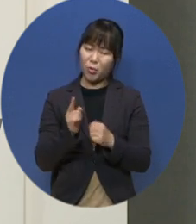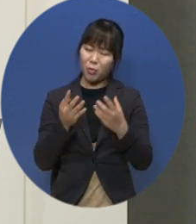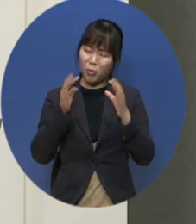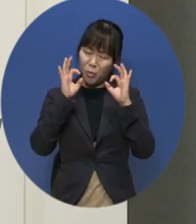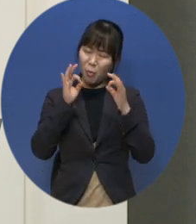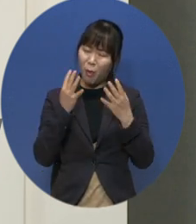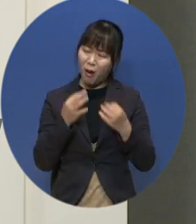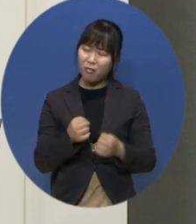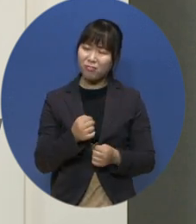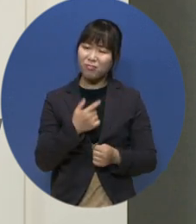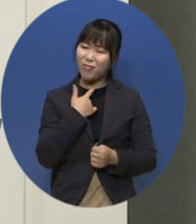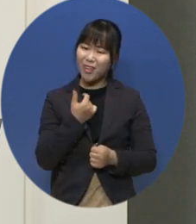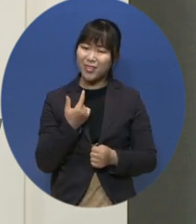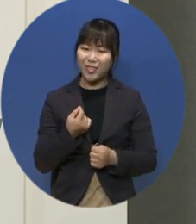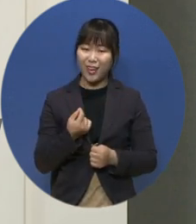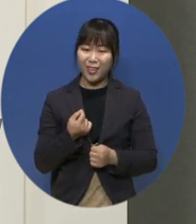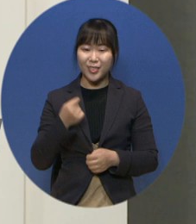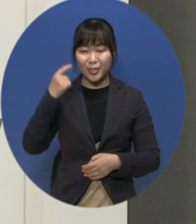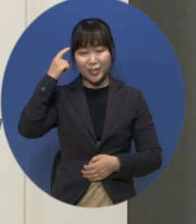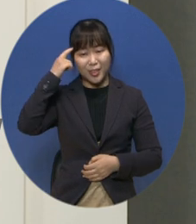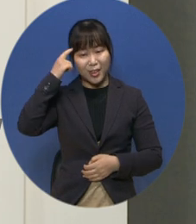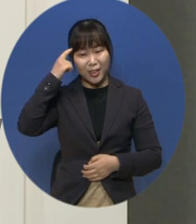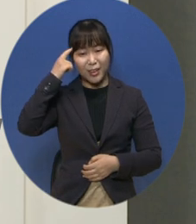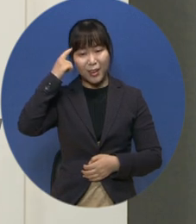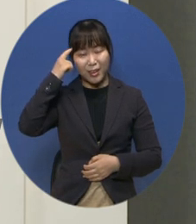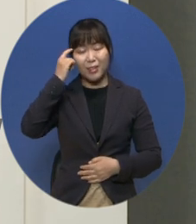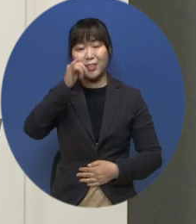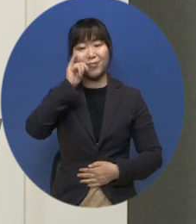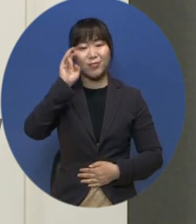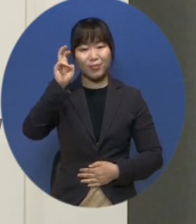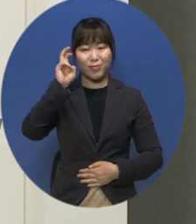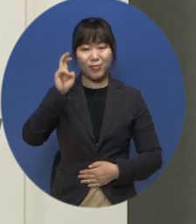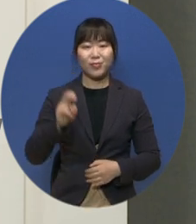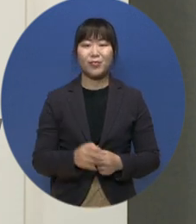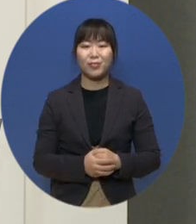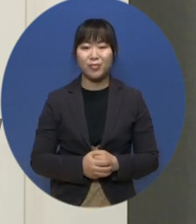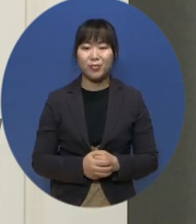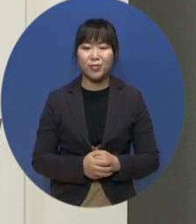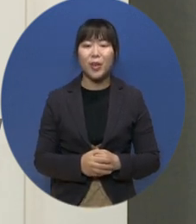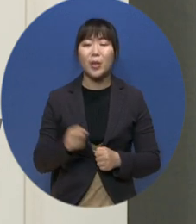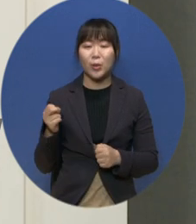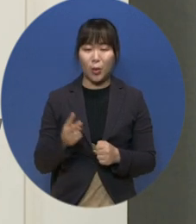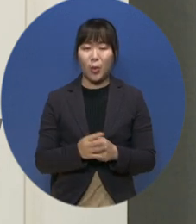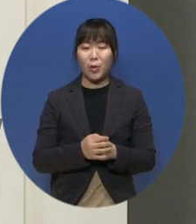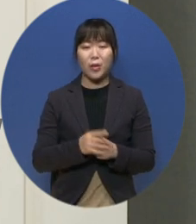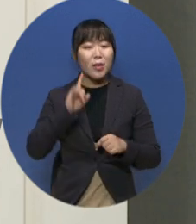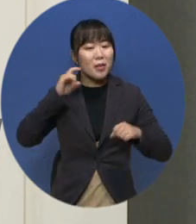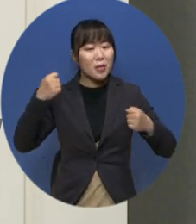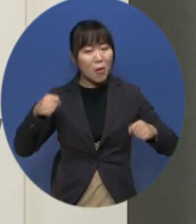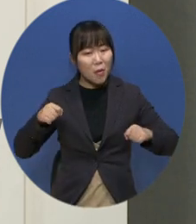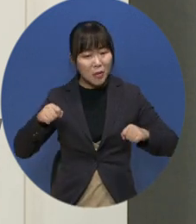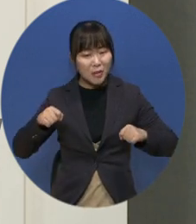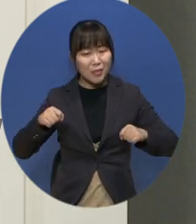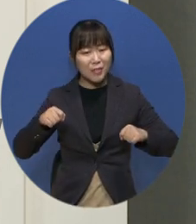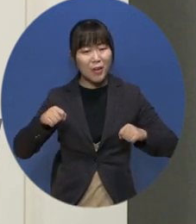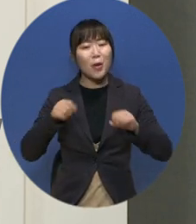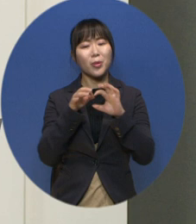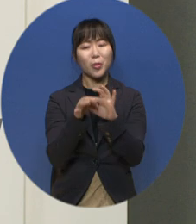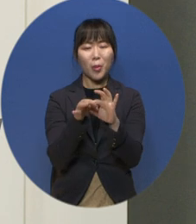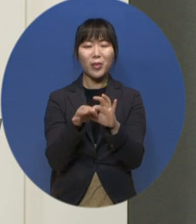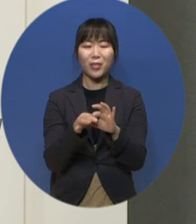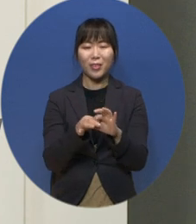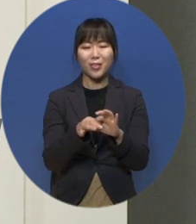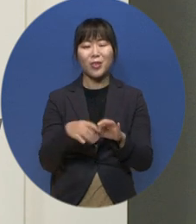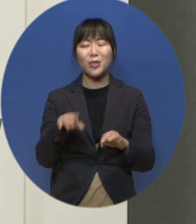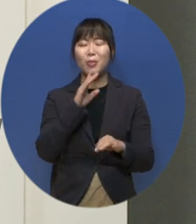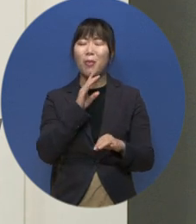많이 본 분 같다 이렇게 생각하시는 분도 없잖아 계시고 물론 연극 무대 공연을 통해서는 뭐 물론